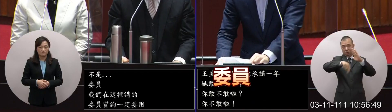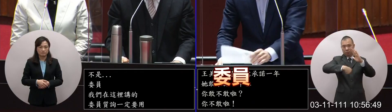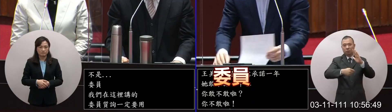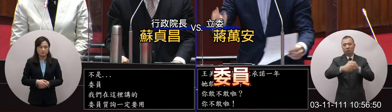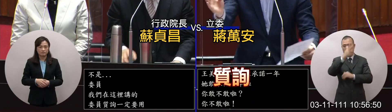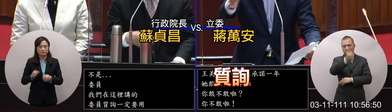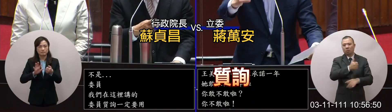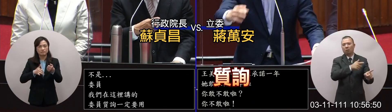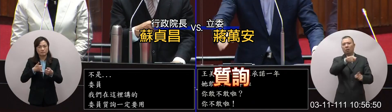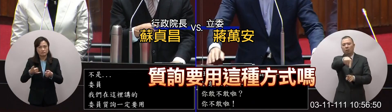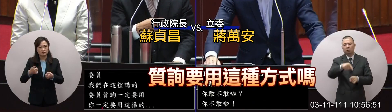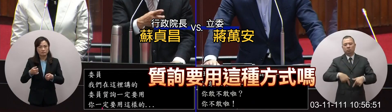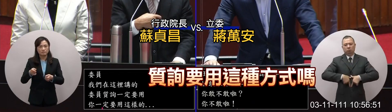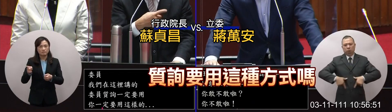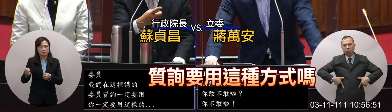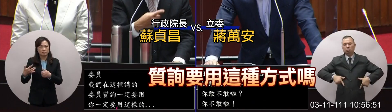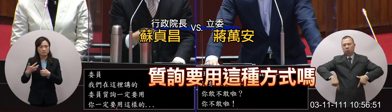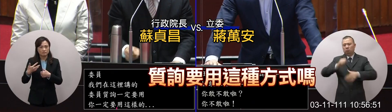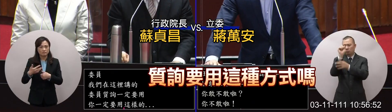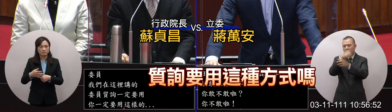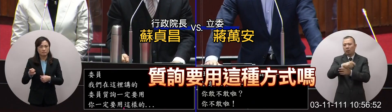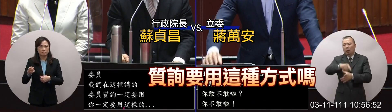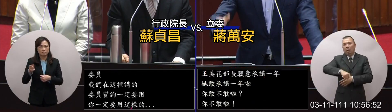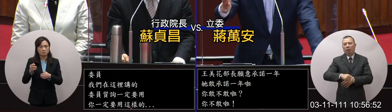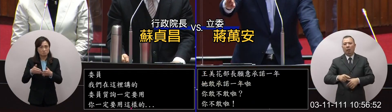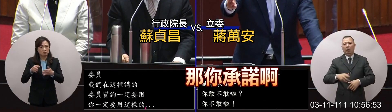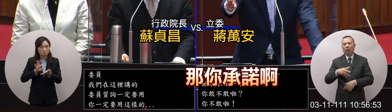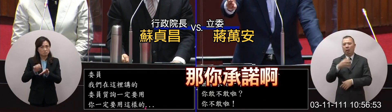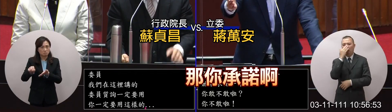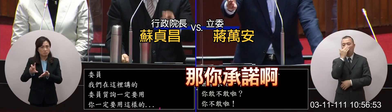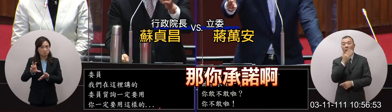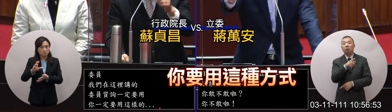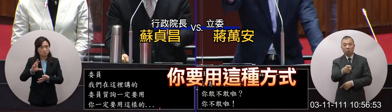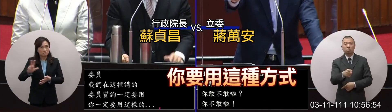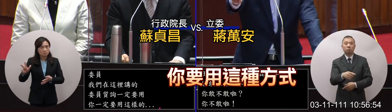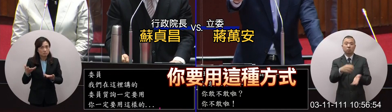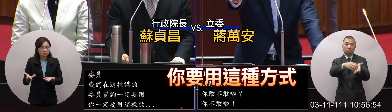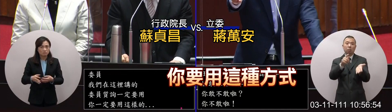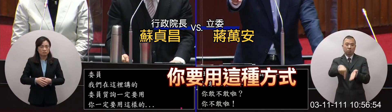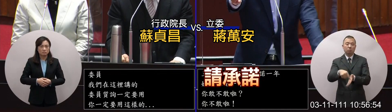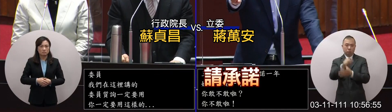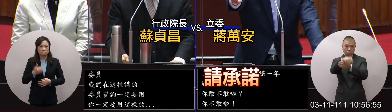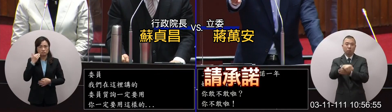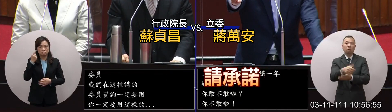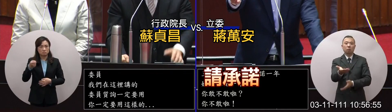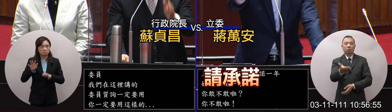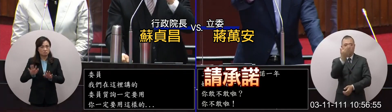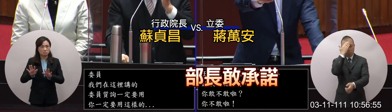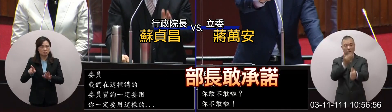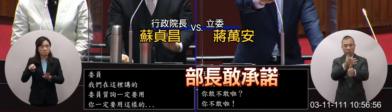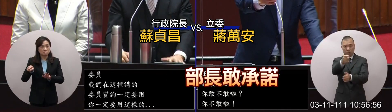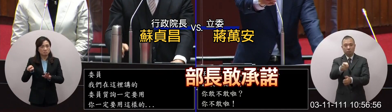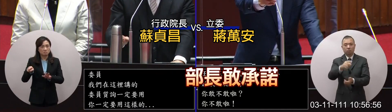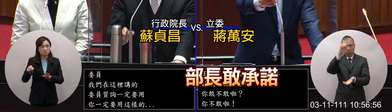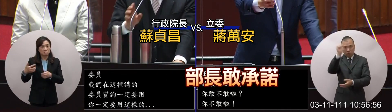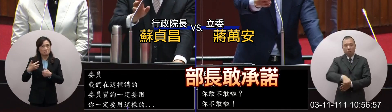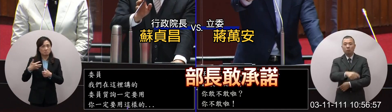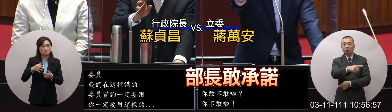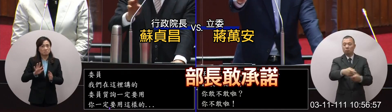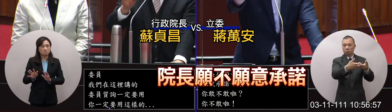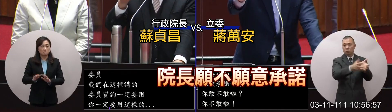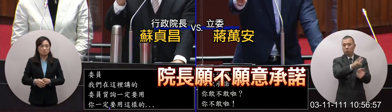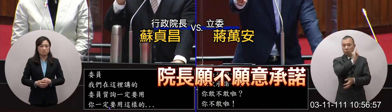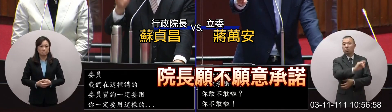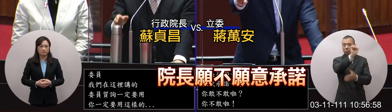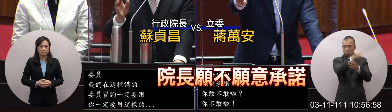大停电。 欸、我执行，执行要用这种方式吗？ 那你承诺啊， 你要用这种方式， 请承诺。我们部长敢承诺，